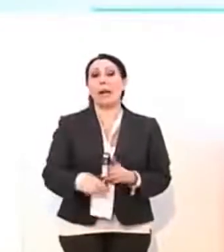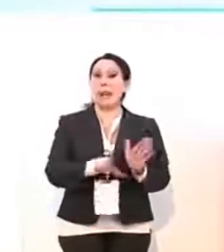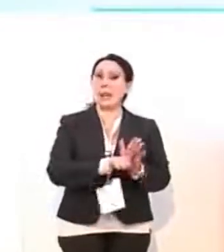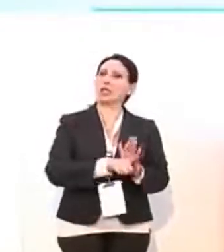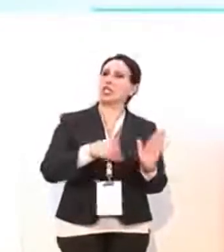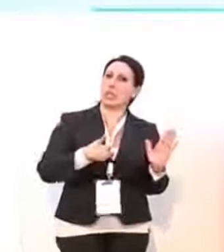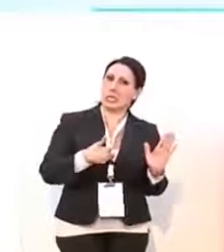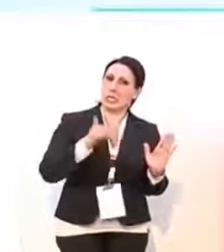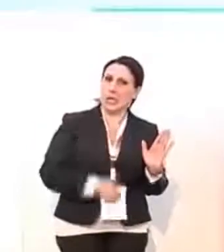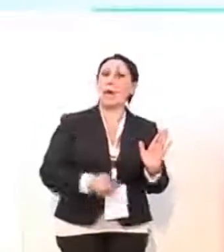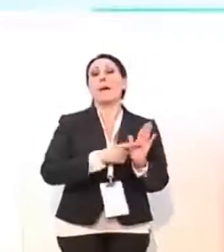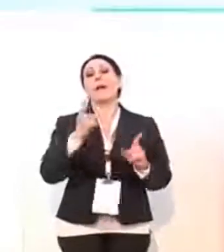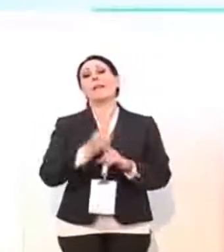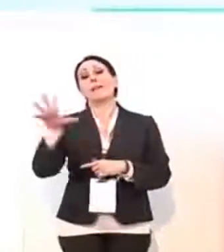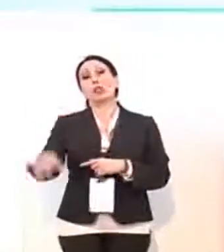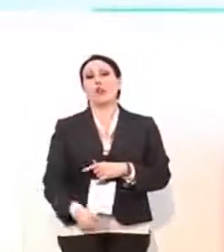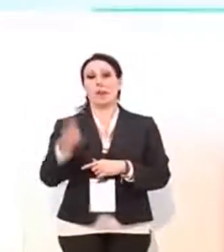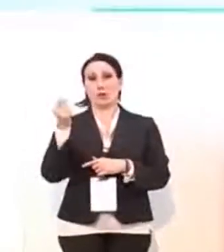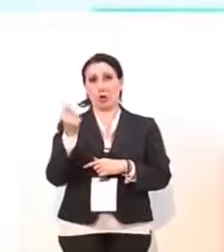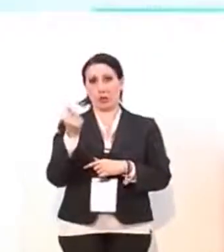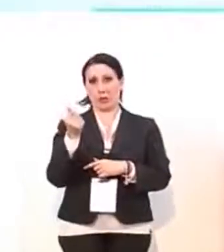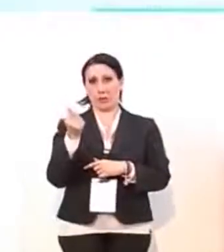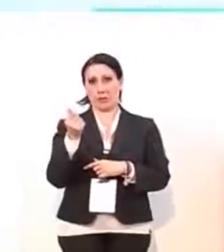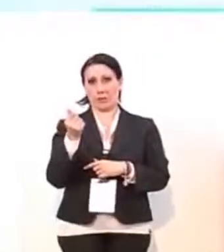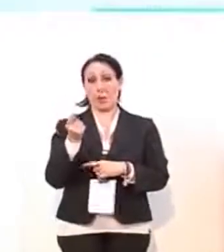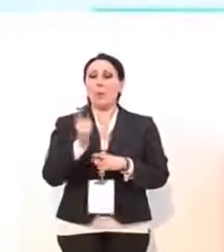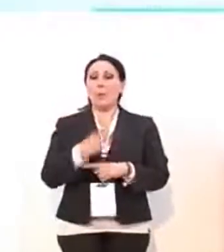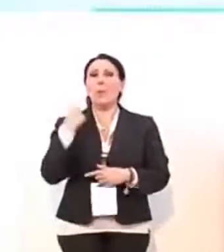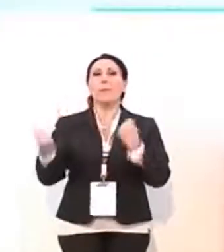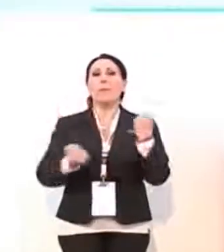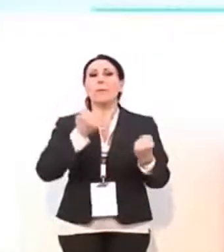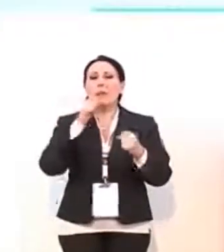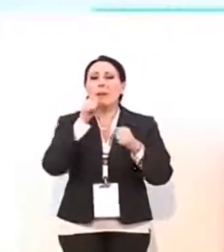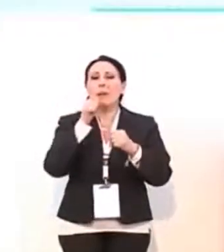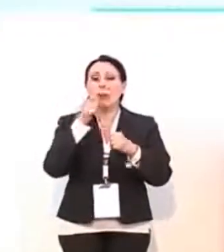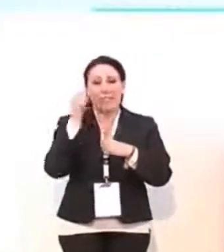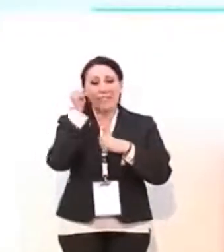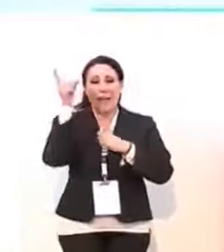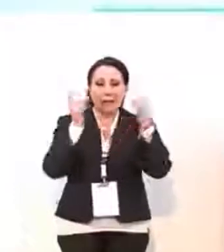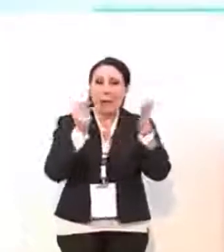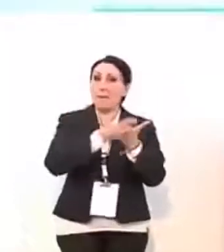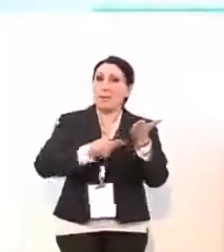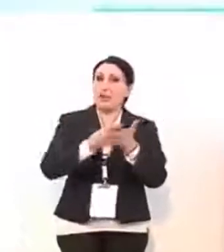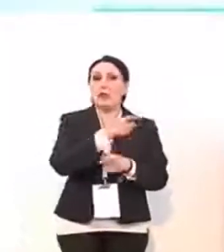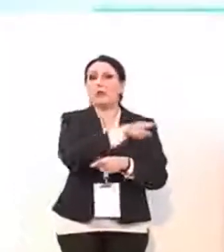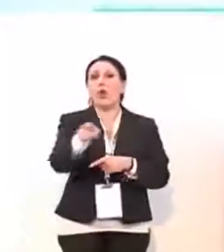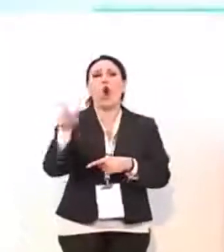dobbiamo intanto incominciare a far conoscere alle donne gli strumenti che abbiamo messo in campo. Io voglio fare, se ho un minuto